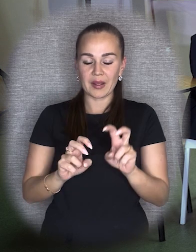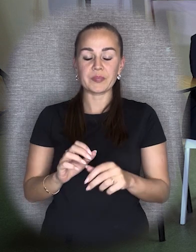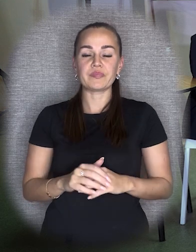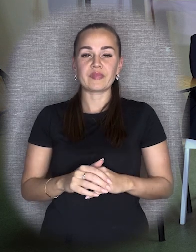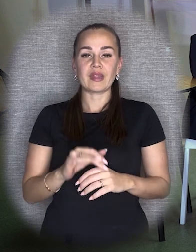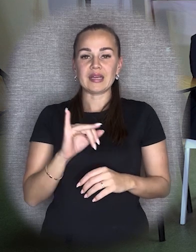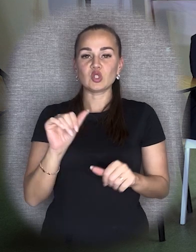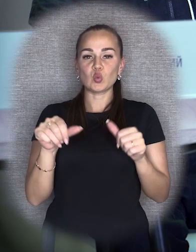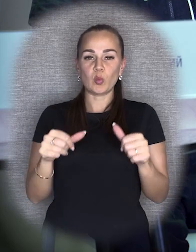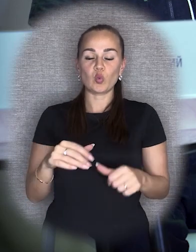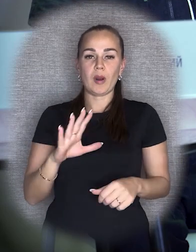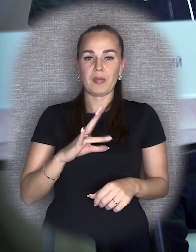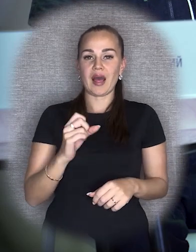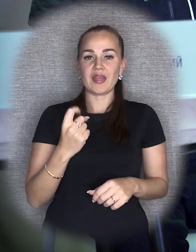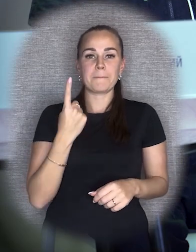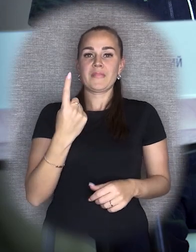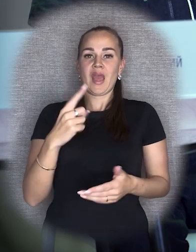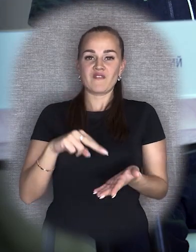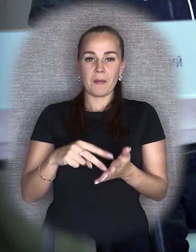на первый план без привычного